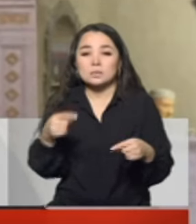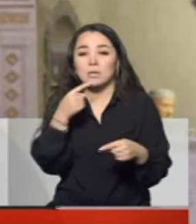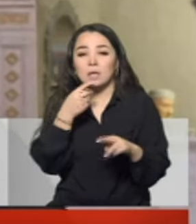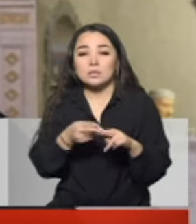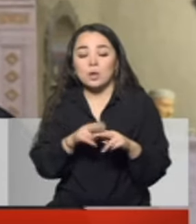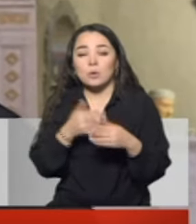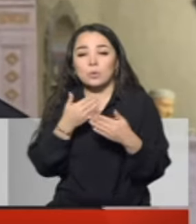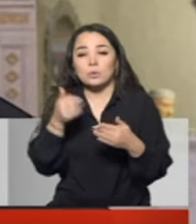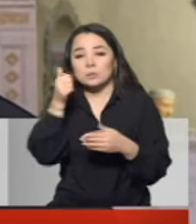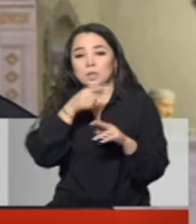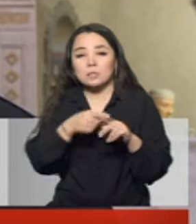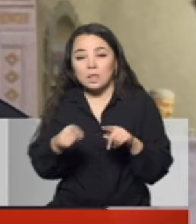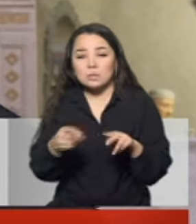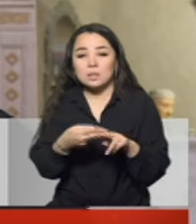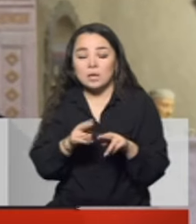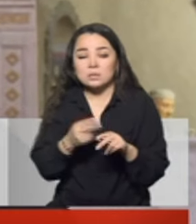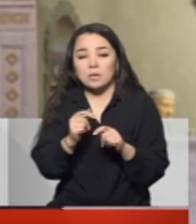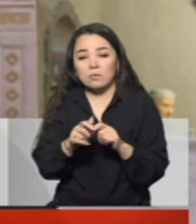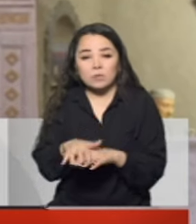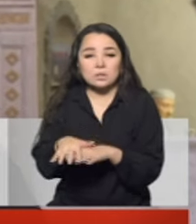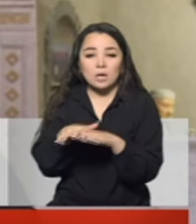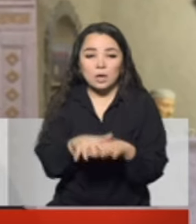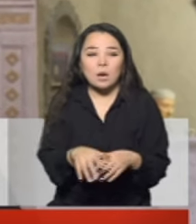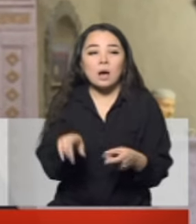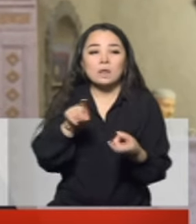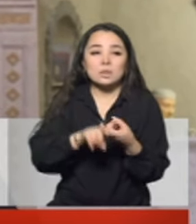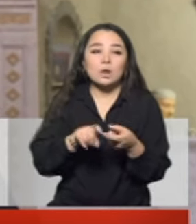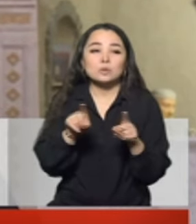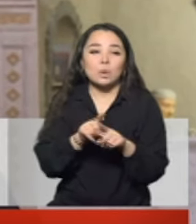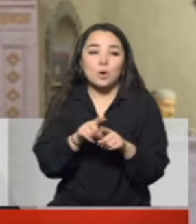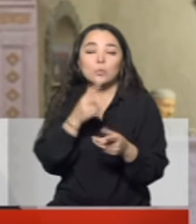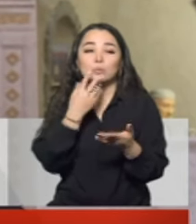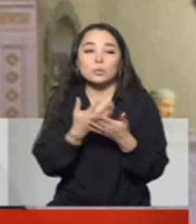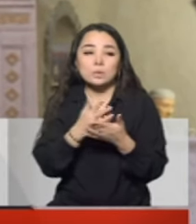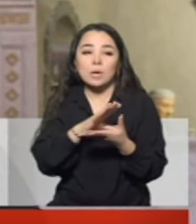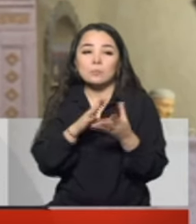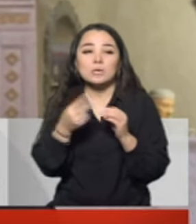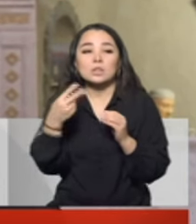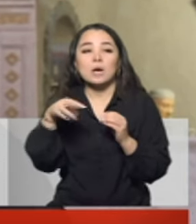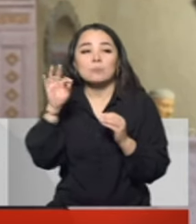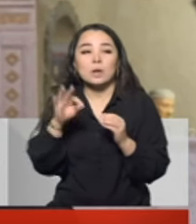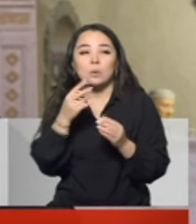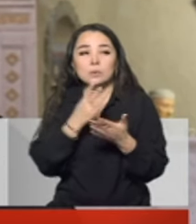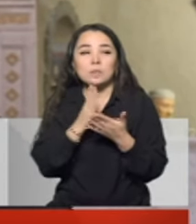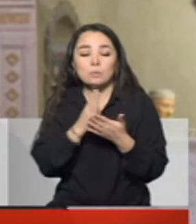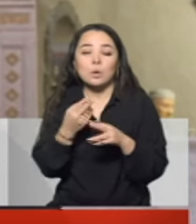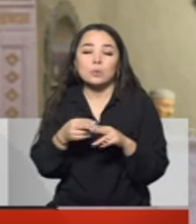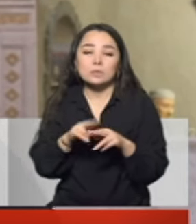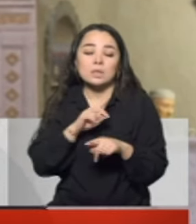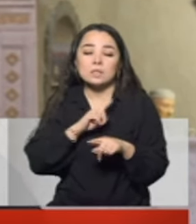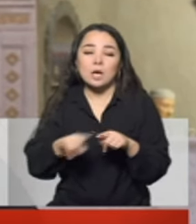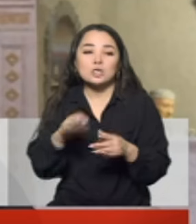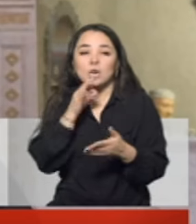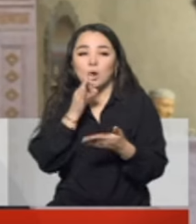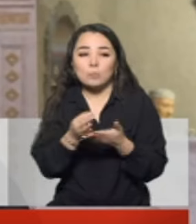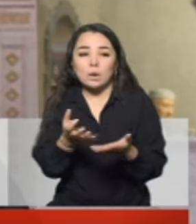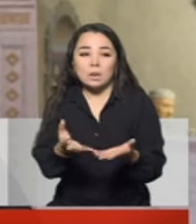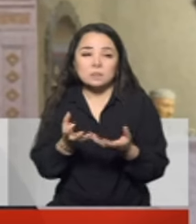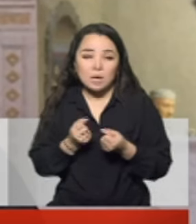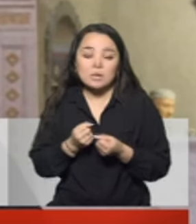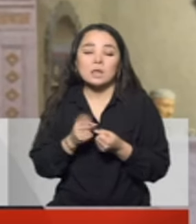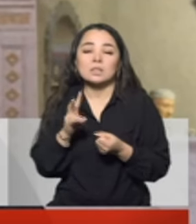Соңғы жылдары қазақша контентке инвестиция салудың арқасында бұл көрсеткіш 20%-ға жетті. Бұл тез жауап алу